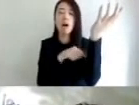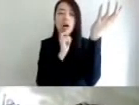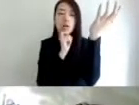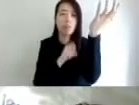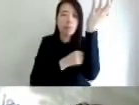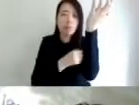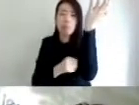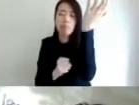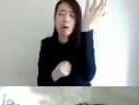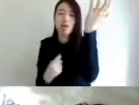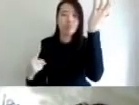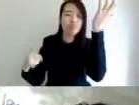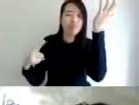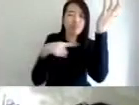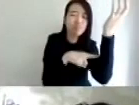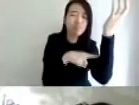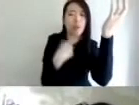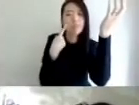險。